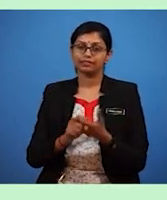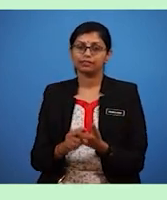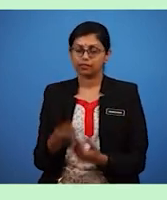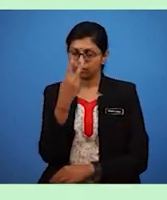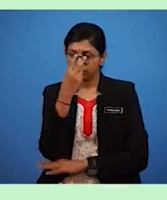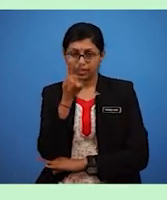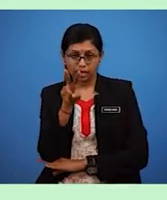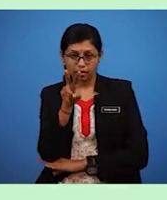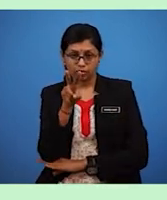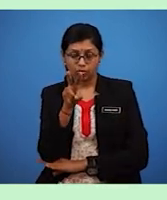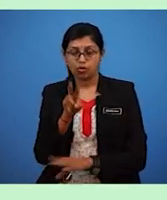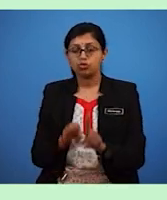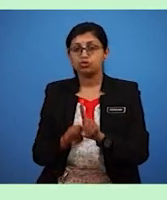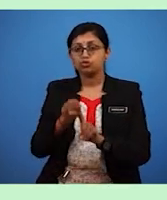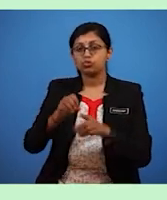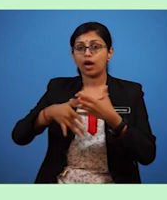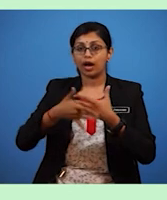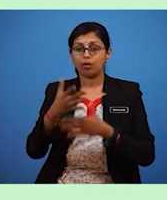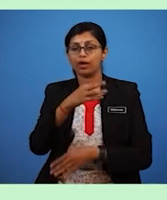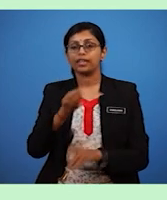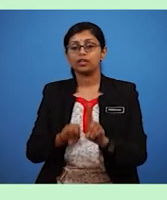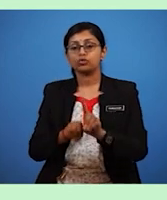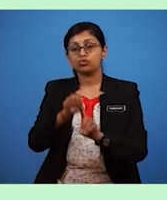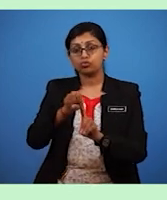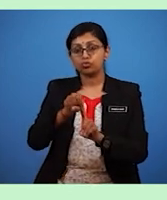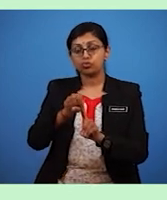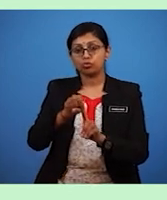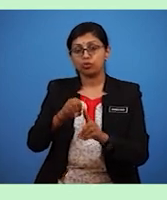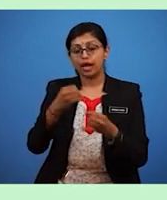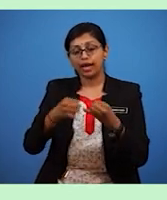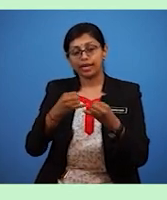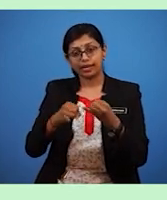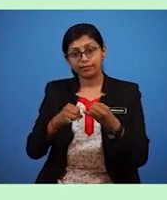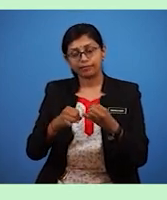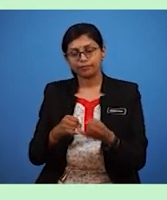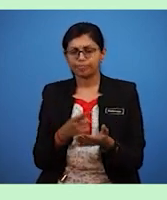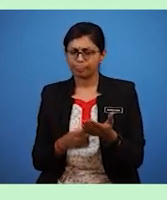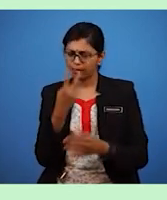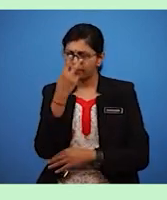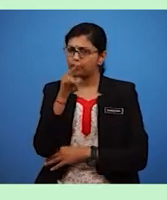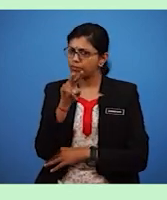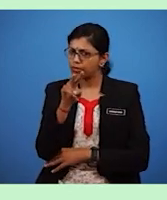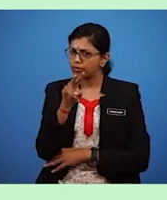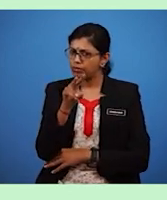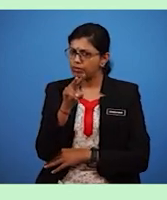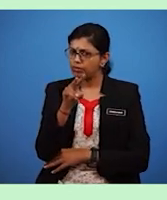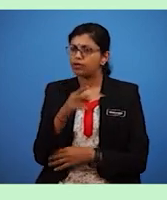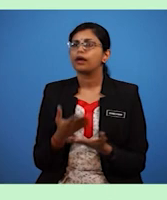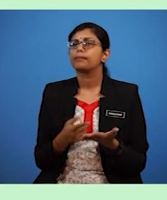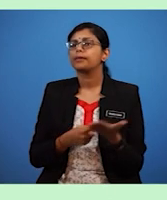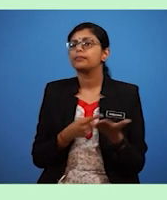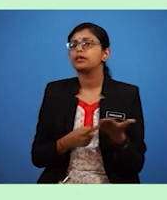perhatikan suhu awal dan suhu akhir. Apa yang murid-murid perhatikan pada